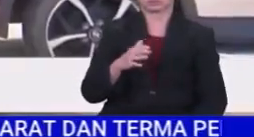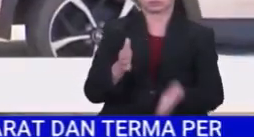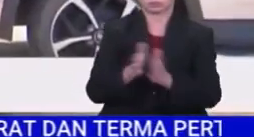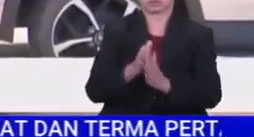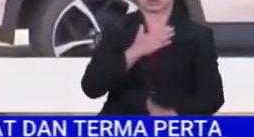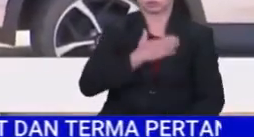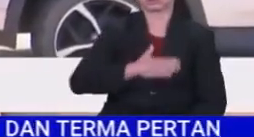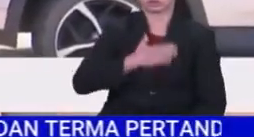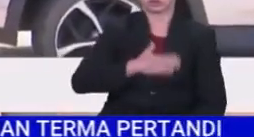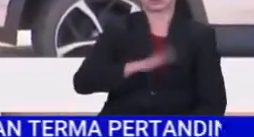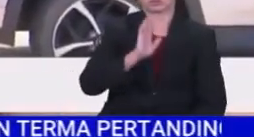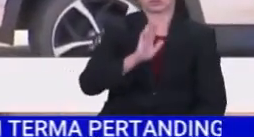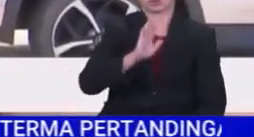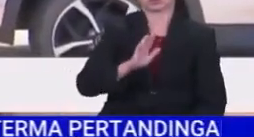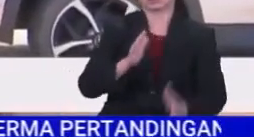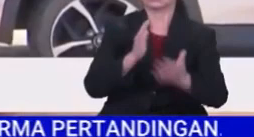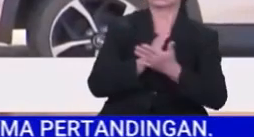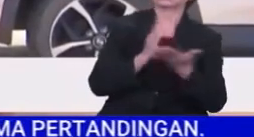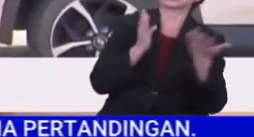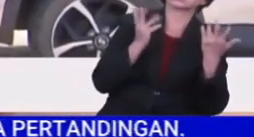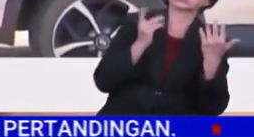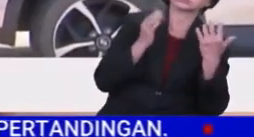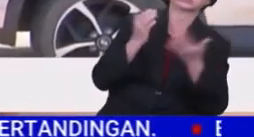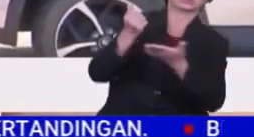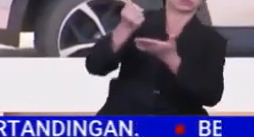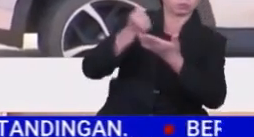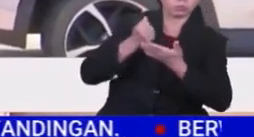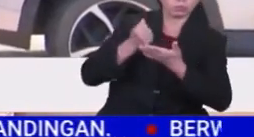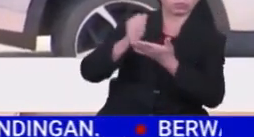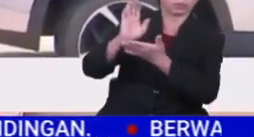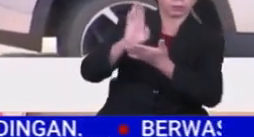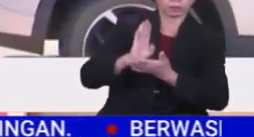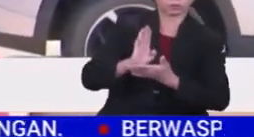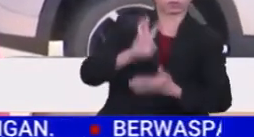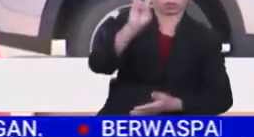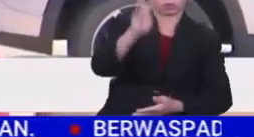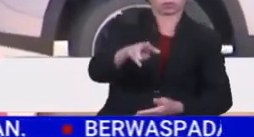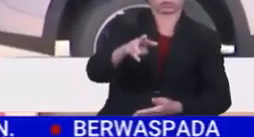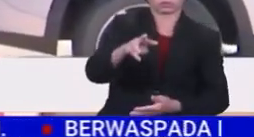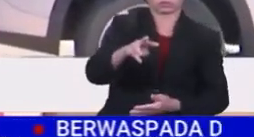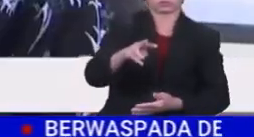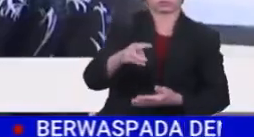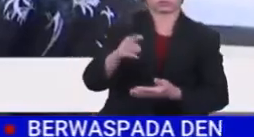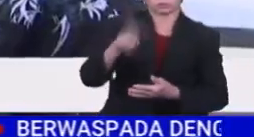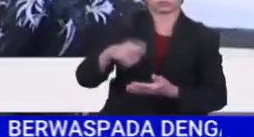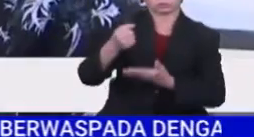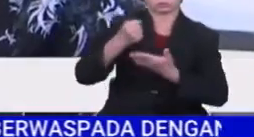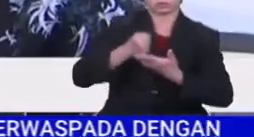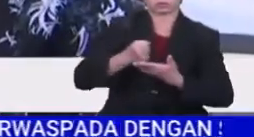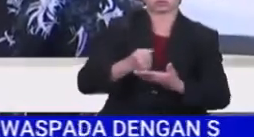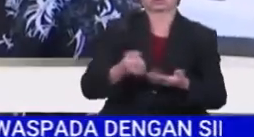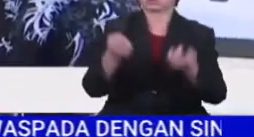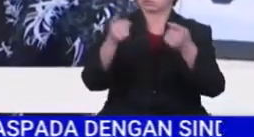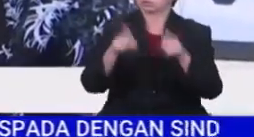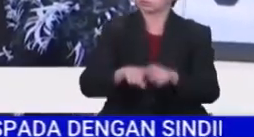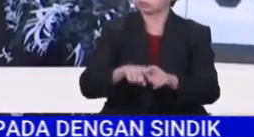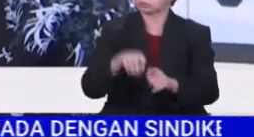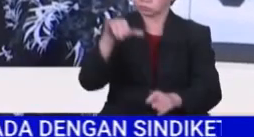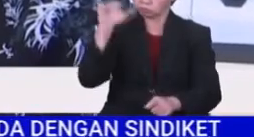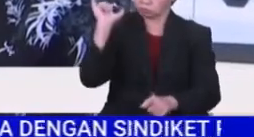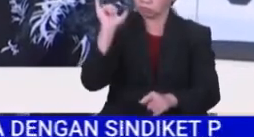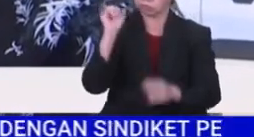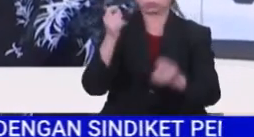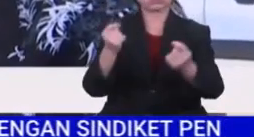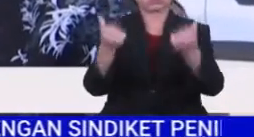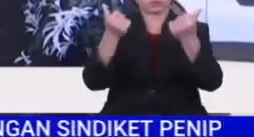Sementara menunggu bantuan-bantuan kepada yang berwajib wajib membantu tidak diambil aku semalam terlalu